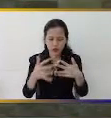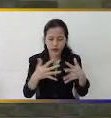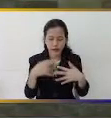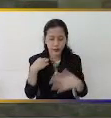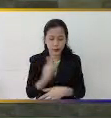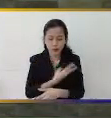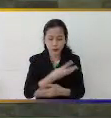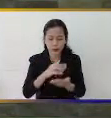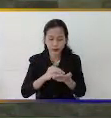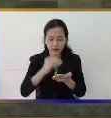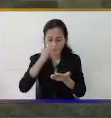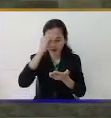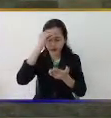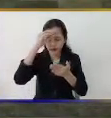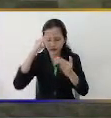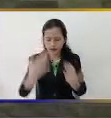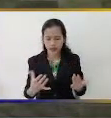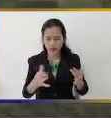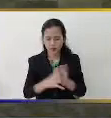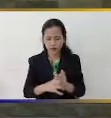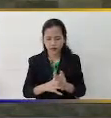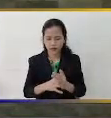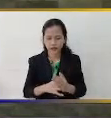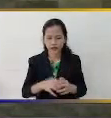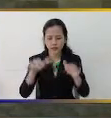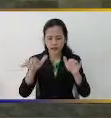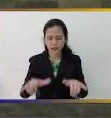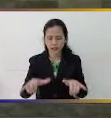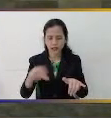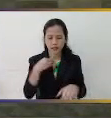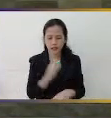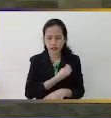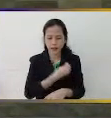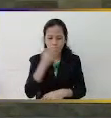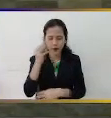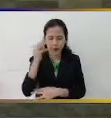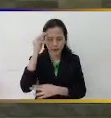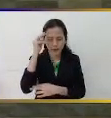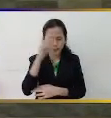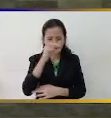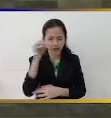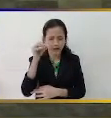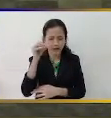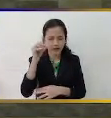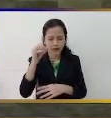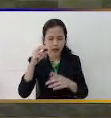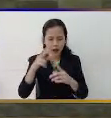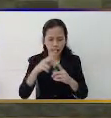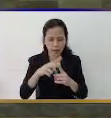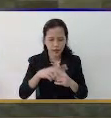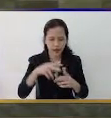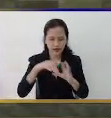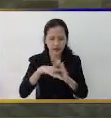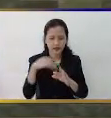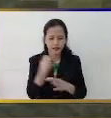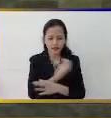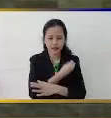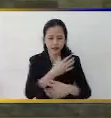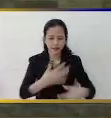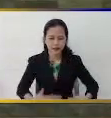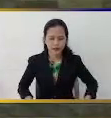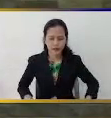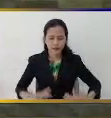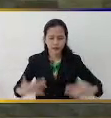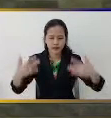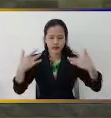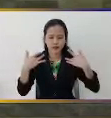maitanim po namin ang aming mga dagdag kaalaman na narinig, Panginoon, ngayon po umaga po na ito, ay maitanim po namin sa aming